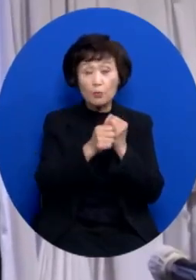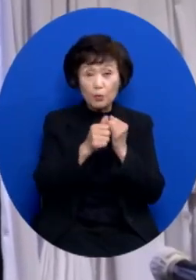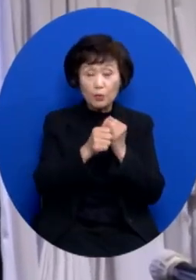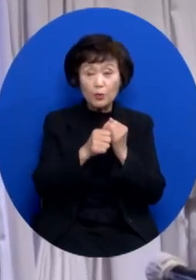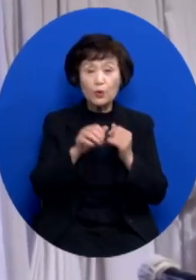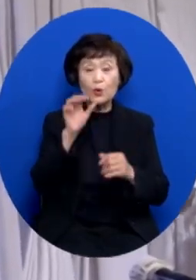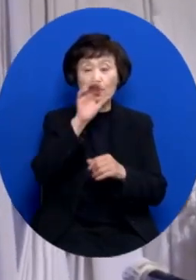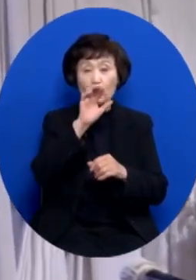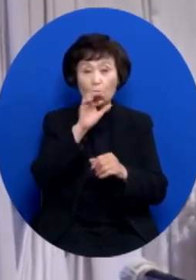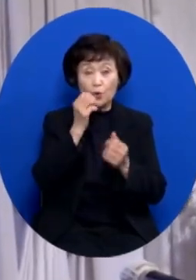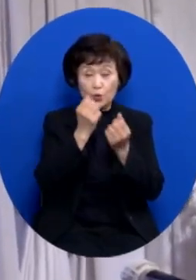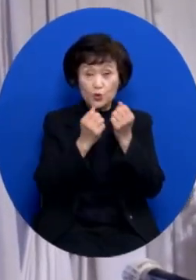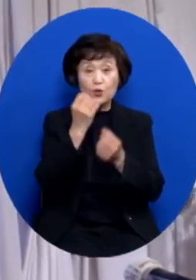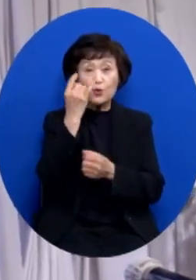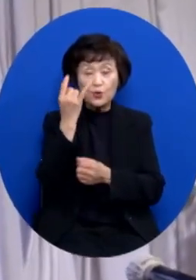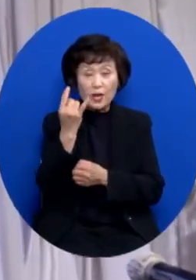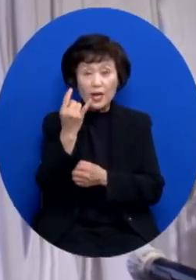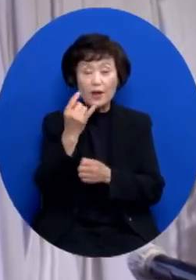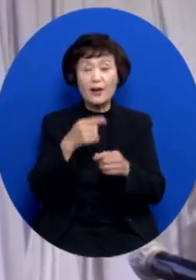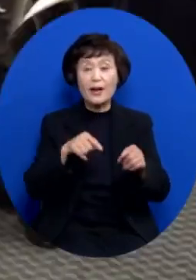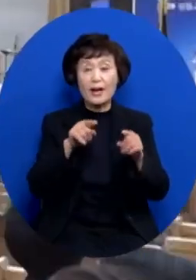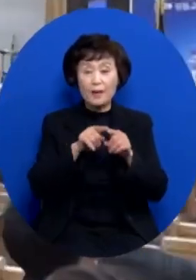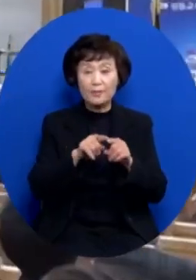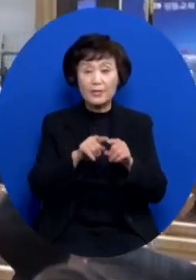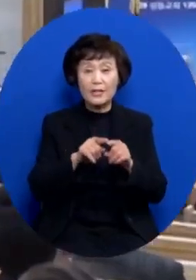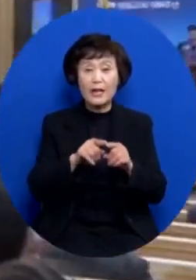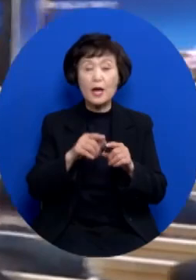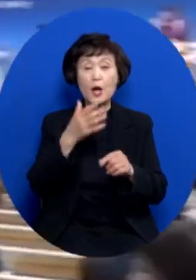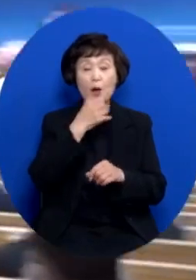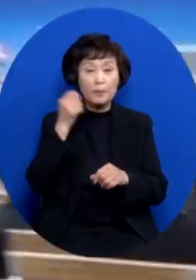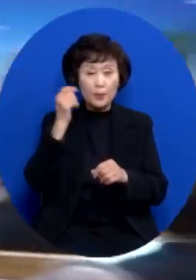영적 부흥을 도모하고 있습니다.